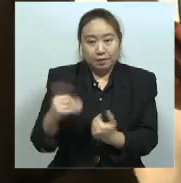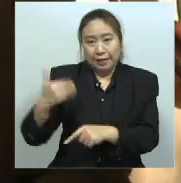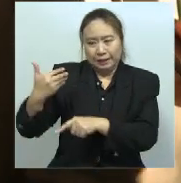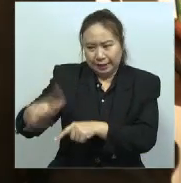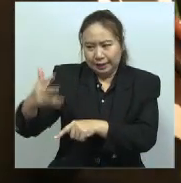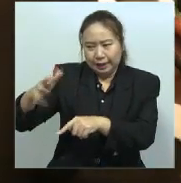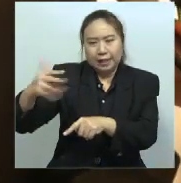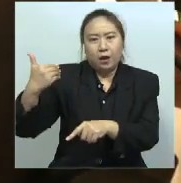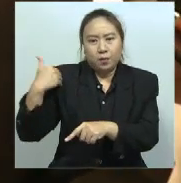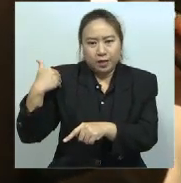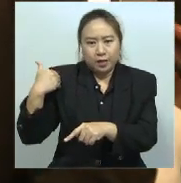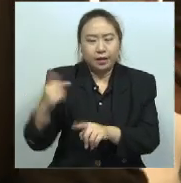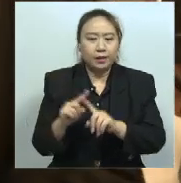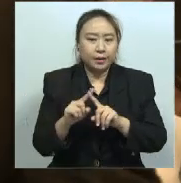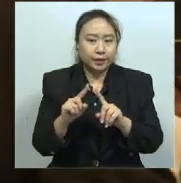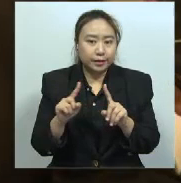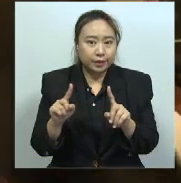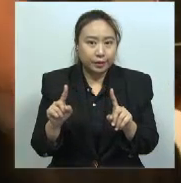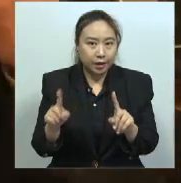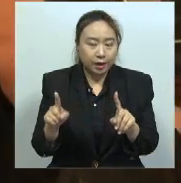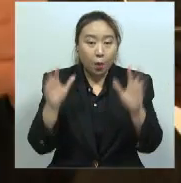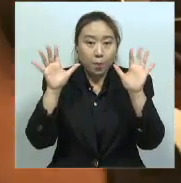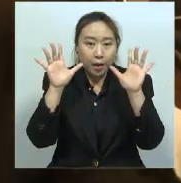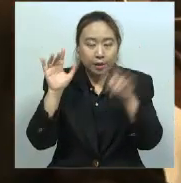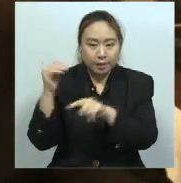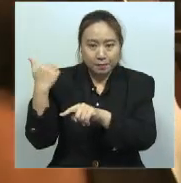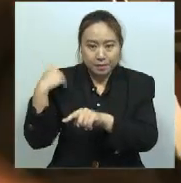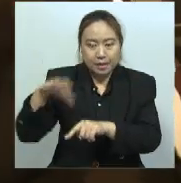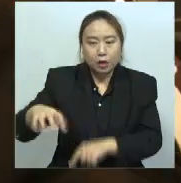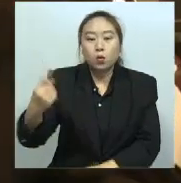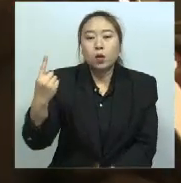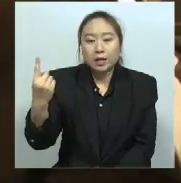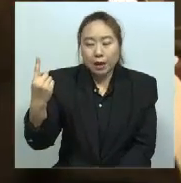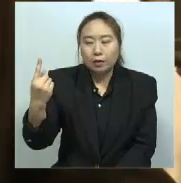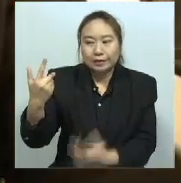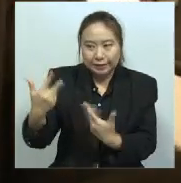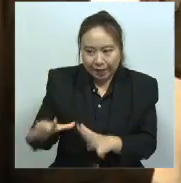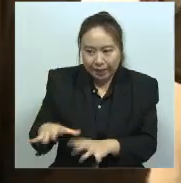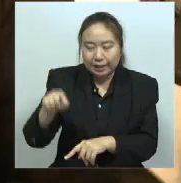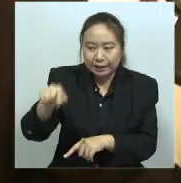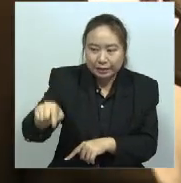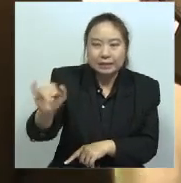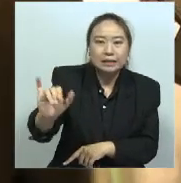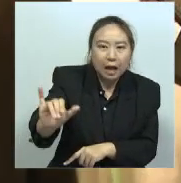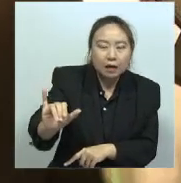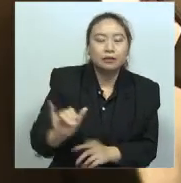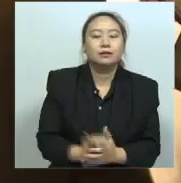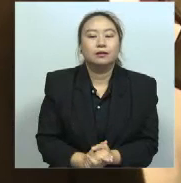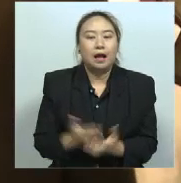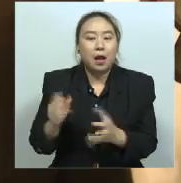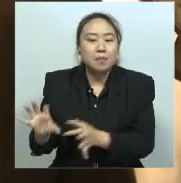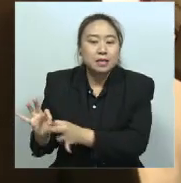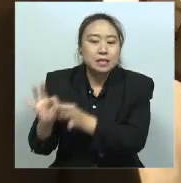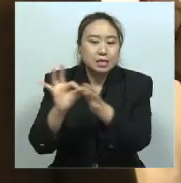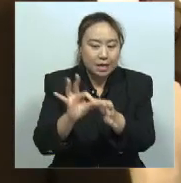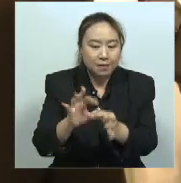ที่มันแบริ่งมันมีตัวเดียวอีกตัวยังไม่เสร็จแล้วก็มันเชื่อมต่อกับเขต